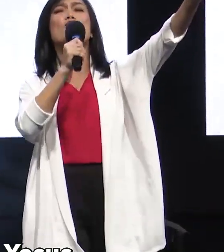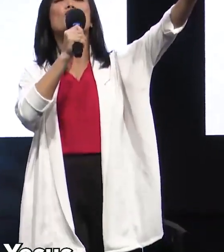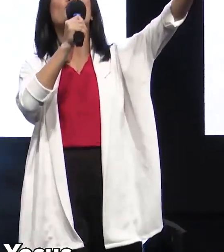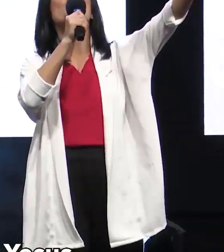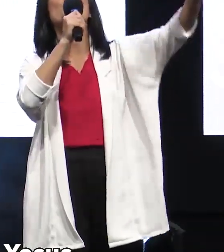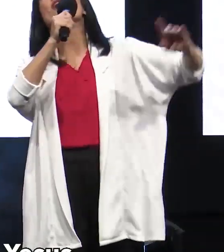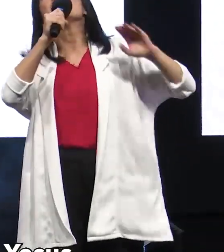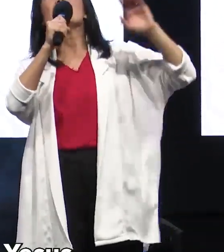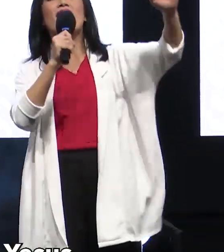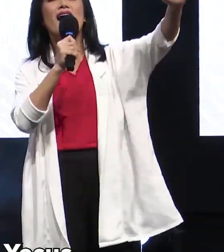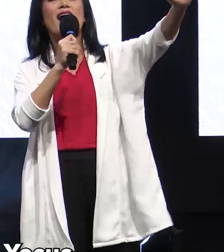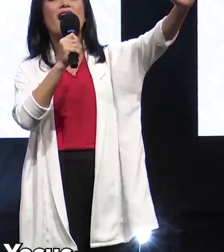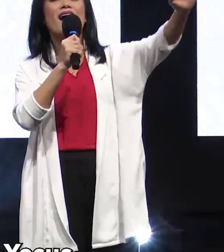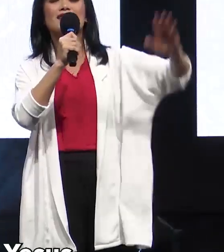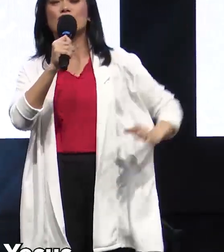bagimu